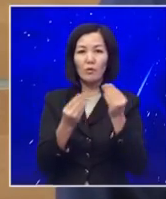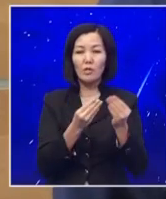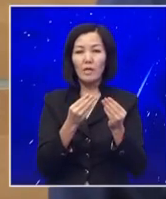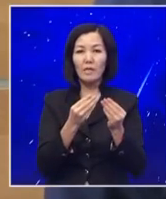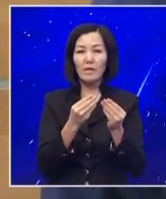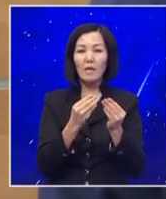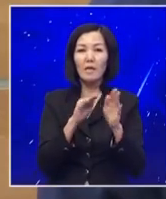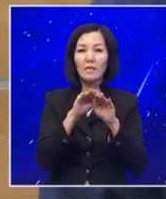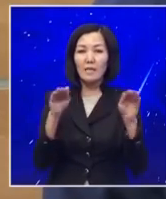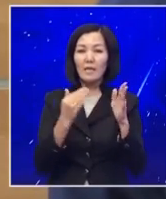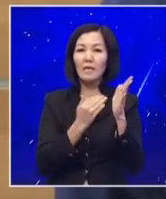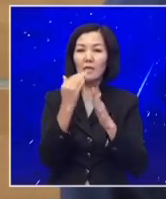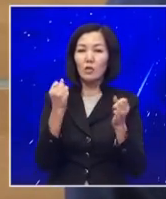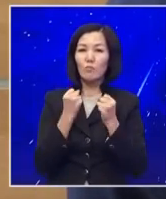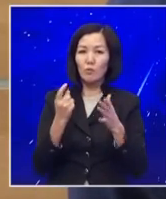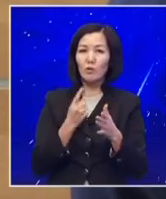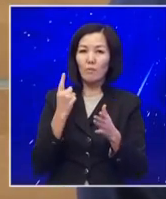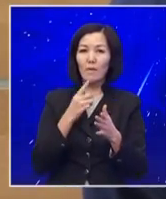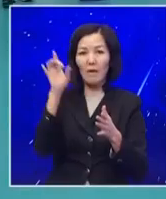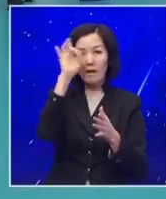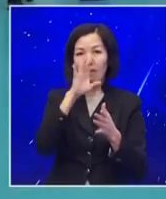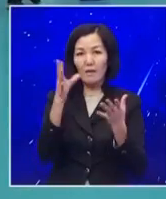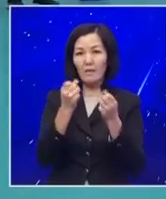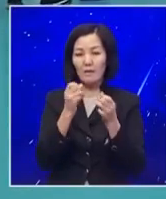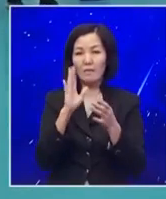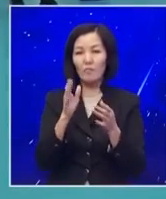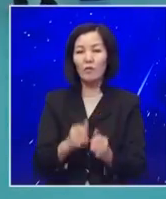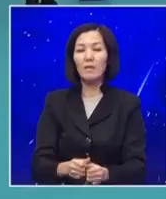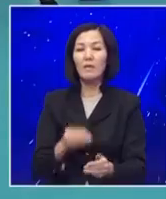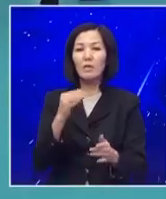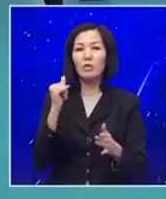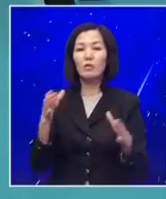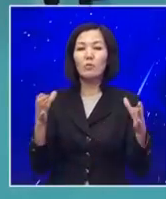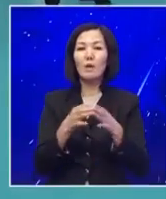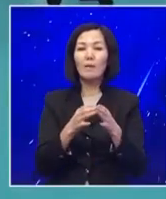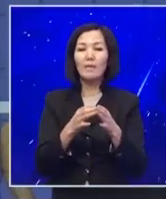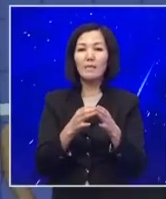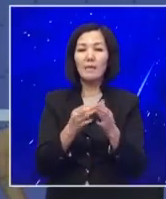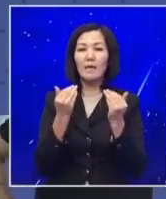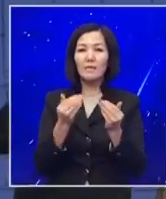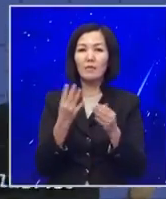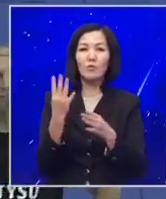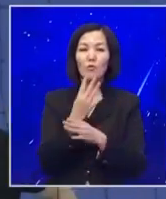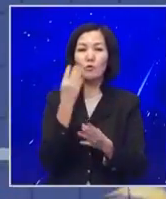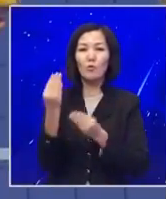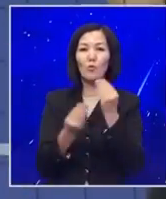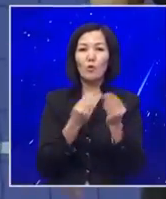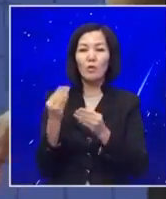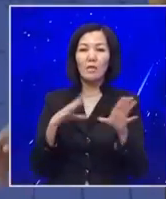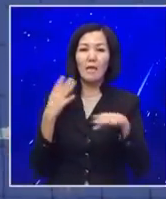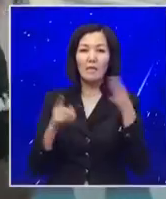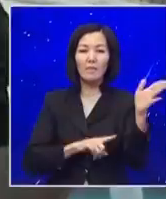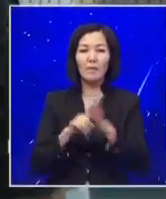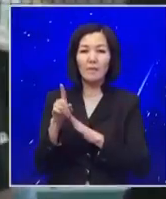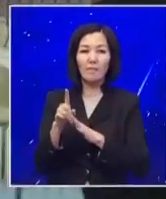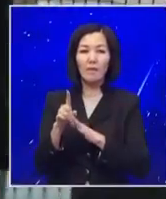санаттық дәрежесі өсіп, спорт шебер атанады. Қазір Жетісу командасы ел чемпионатындағы 4-ші турға дайындықты бастап кетті.